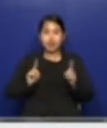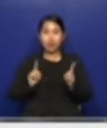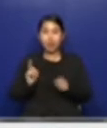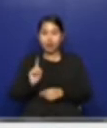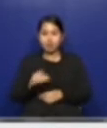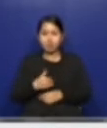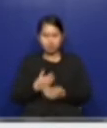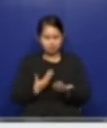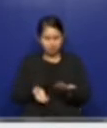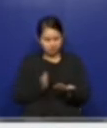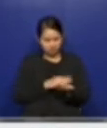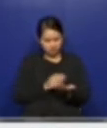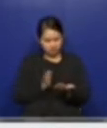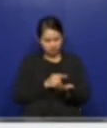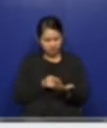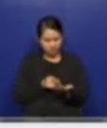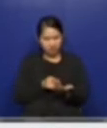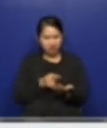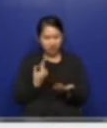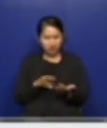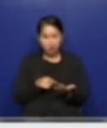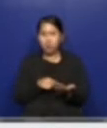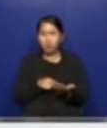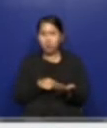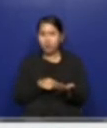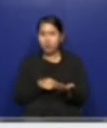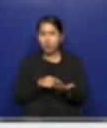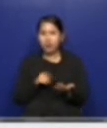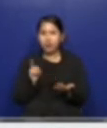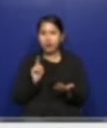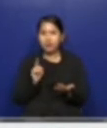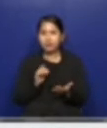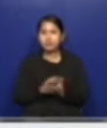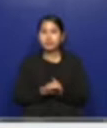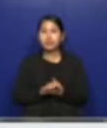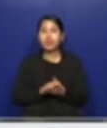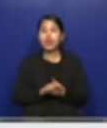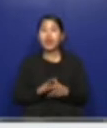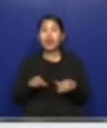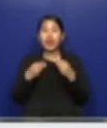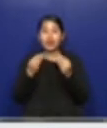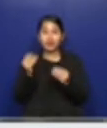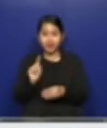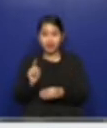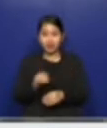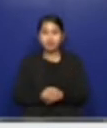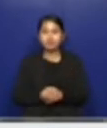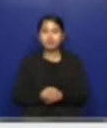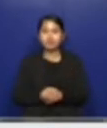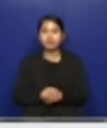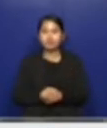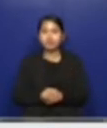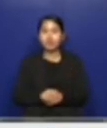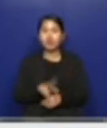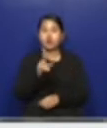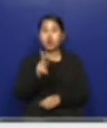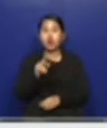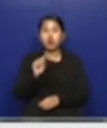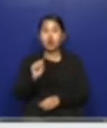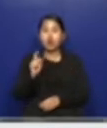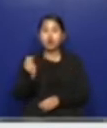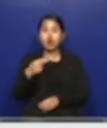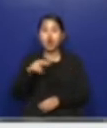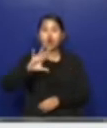มไปอ่านดูแล้วนี่ท่านในสำนักงานคณะกรรมการกิจการกระจายเสียงกิจการโทรทัศน์และโ